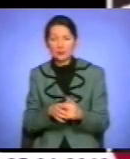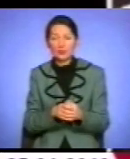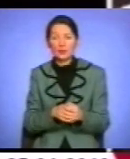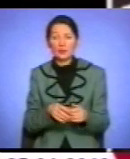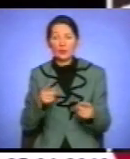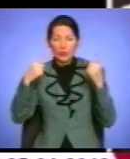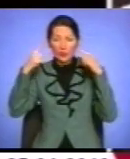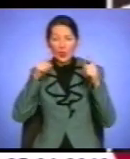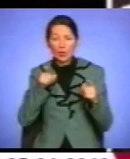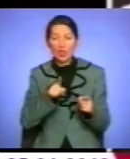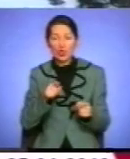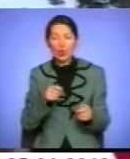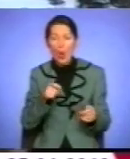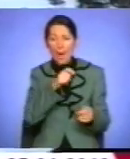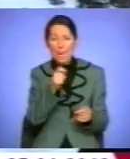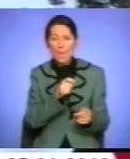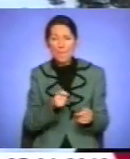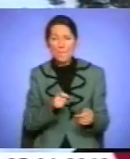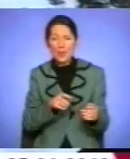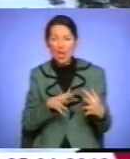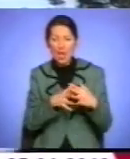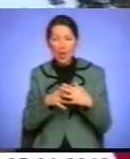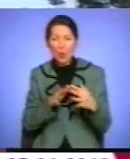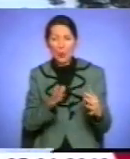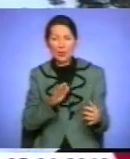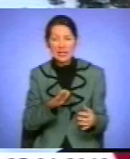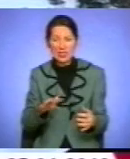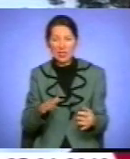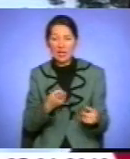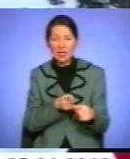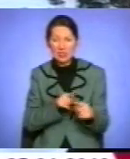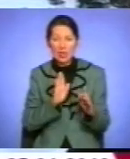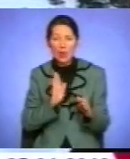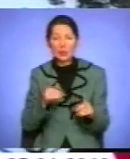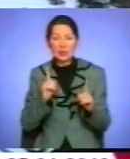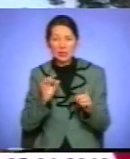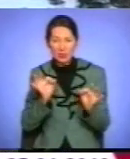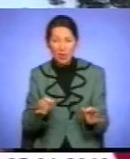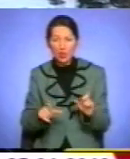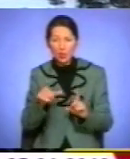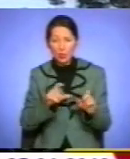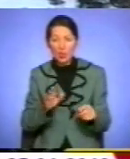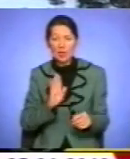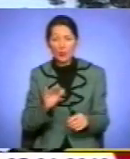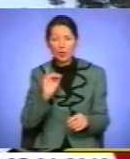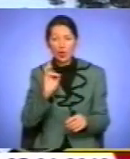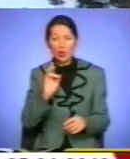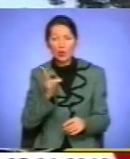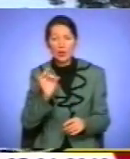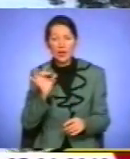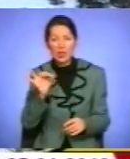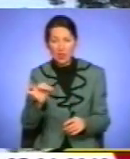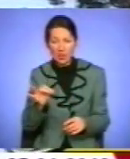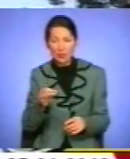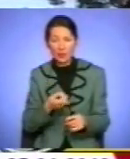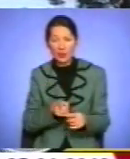те, що у бій йшли діти. Це були справді студенти, це були юнкери, але це були хлопці, які, зокрема юнкери, вже не раз